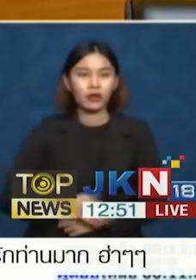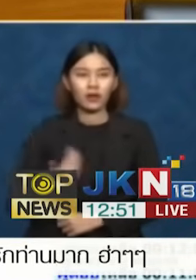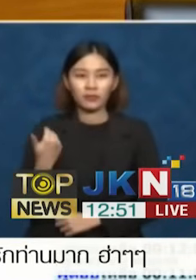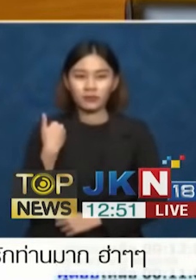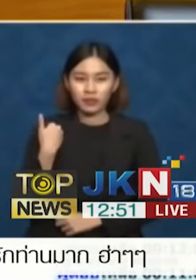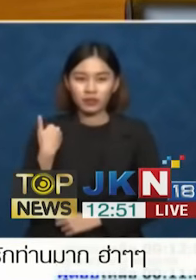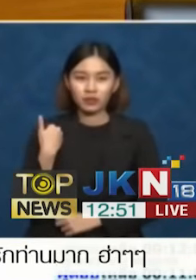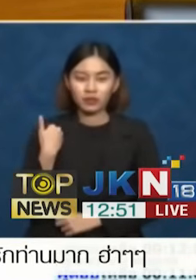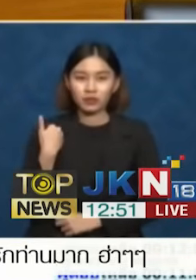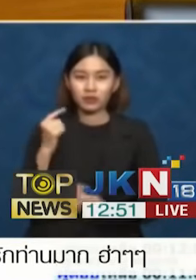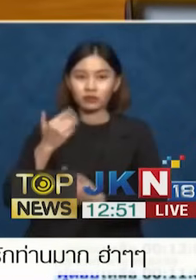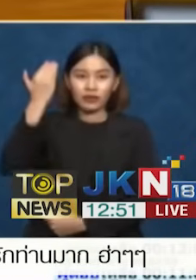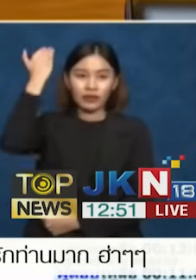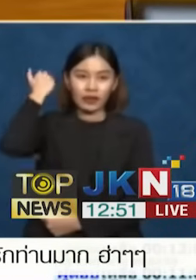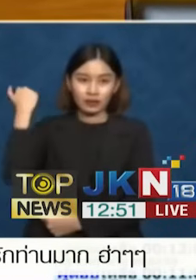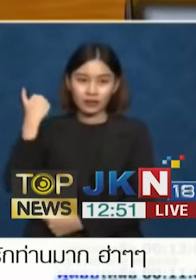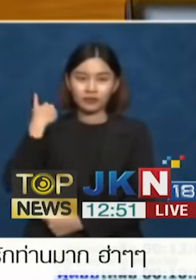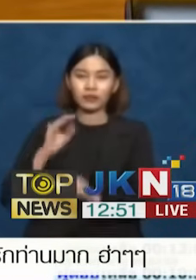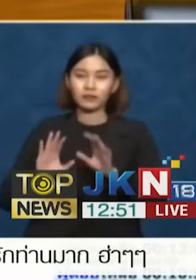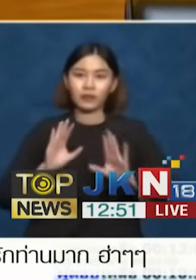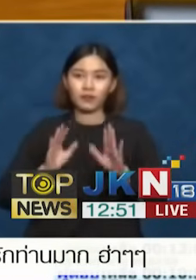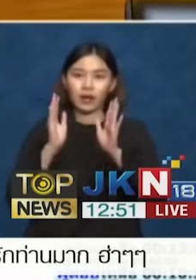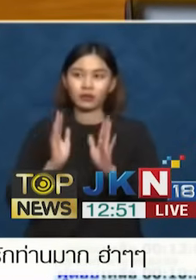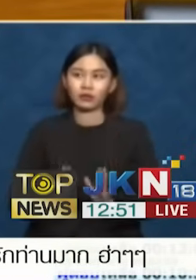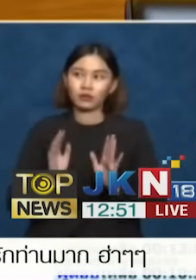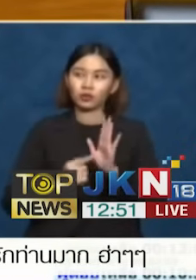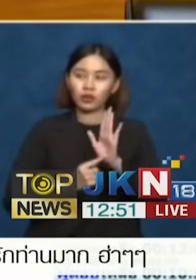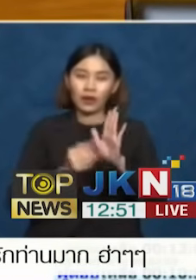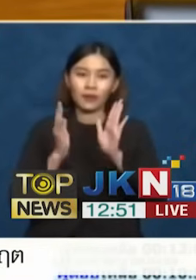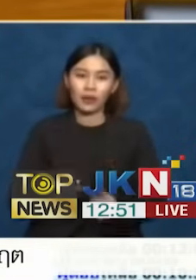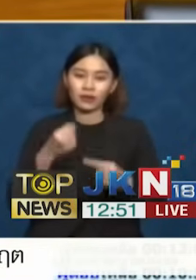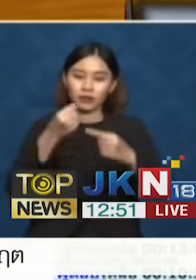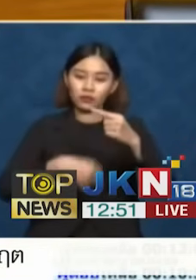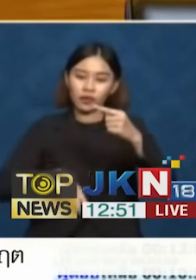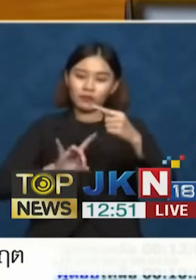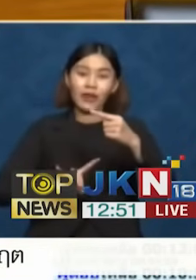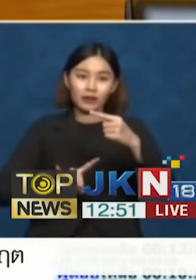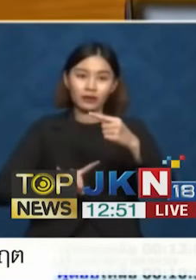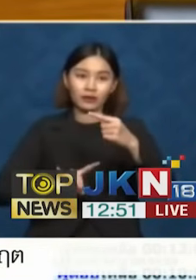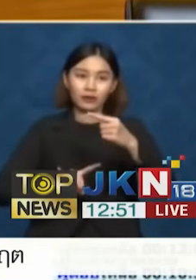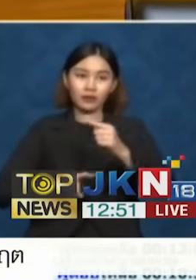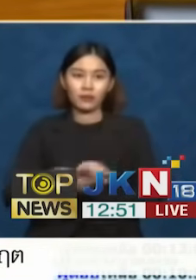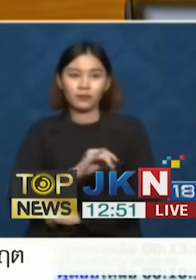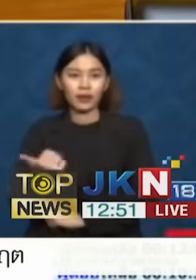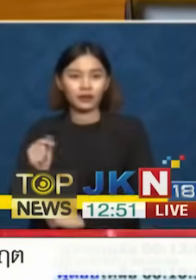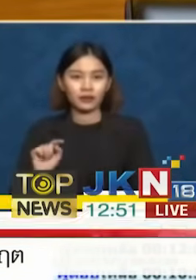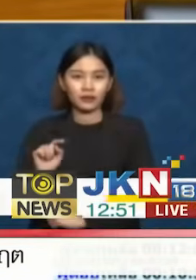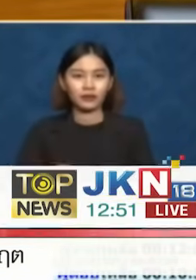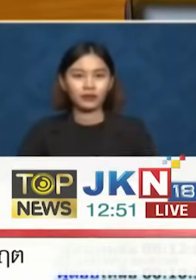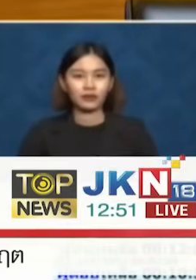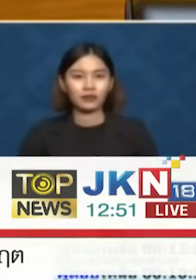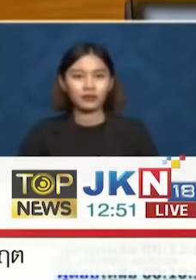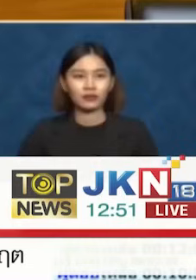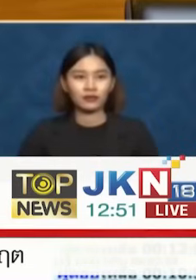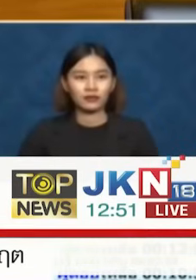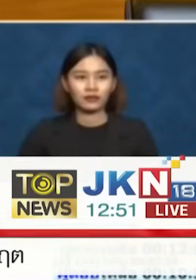ฎหมายแล้วก็กฎกระทรวงมีการนำรายชื่อเนี่ยกับให้รัฐมนตรีว่าการกระทรวงยุติธรรมเป็นคนพิจารณาส่วนกรณีที่ว่าจะเจ็บ